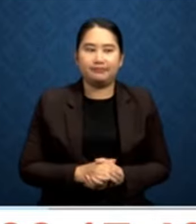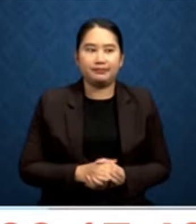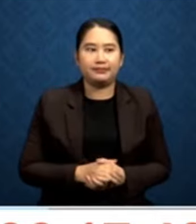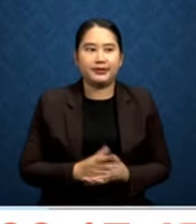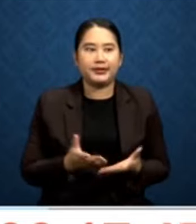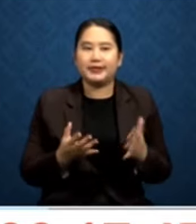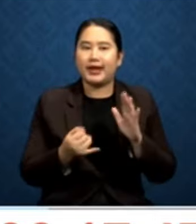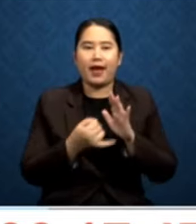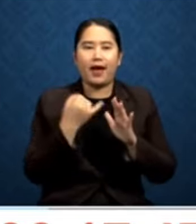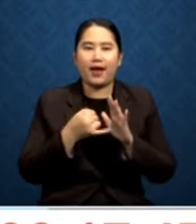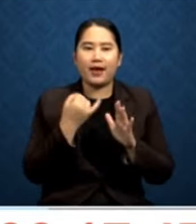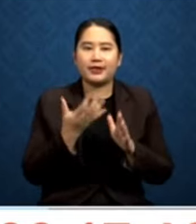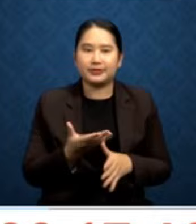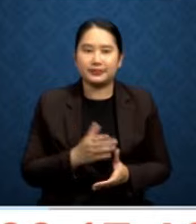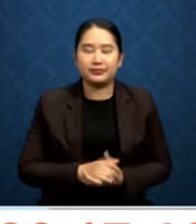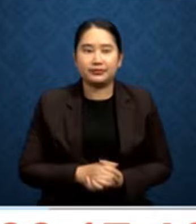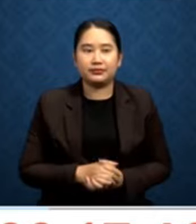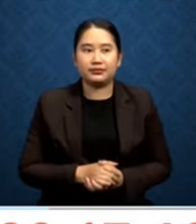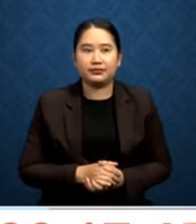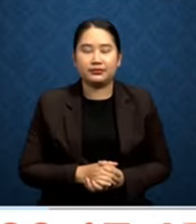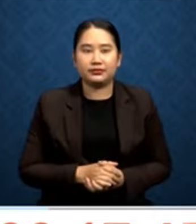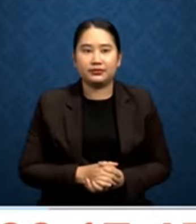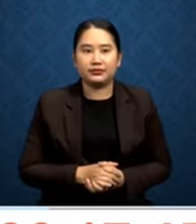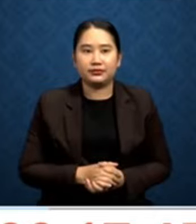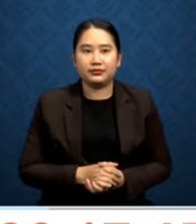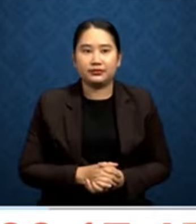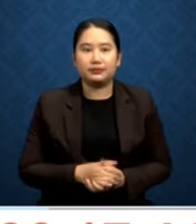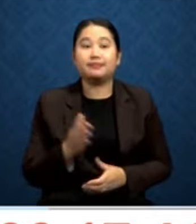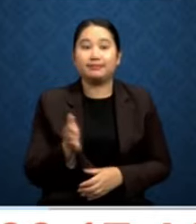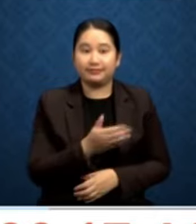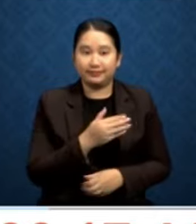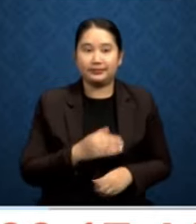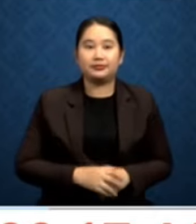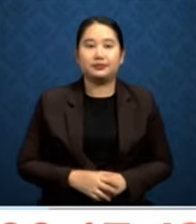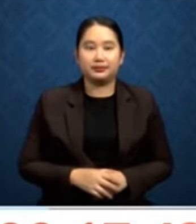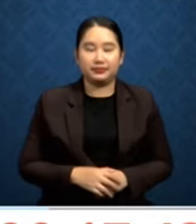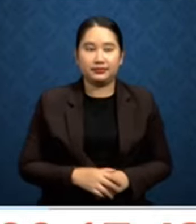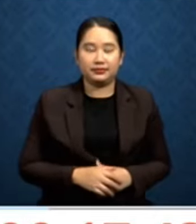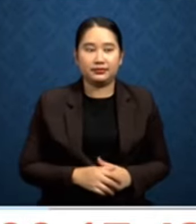ง่ายๆกอย่นี้เลยเหรอ Southern Haz ถัดไปครั